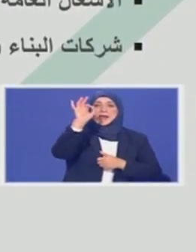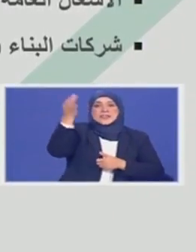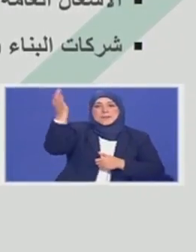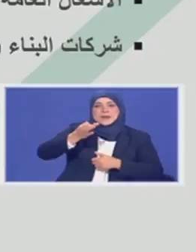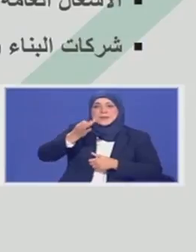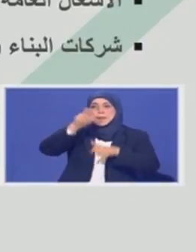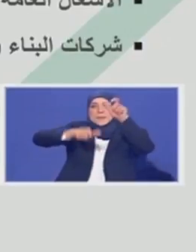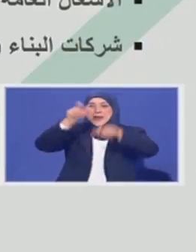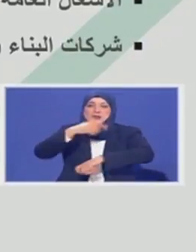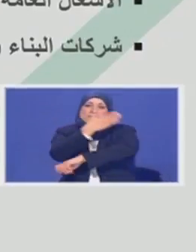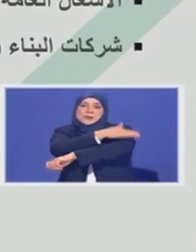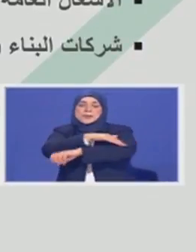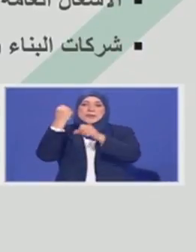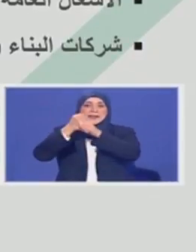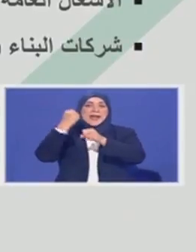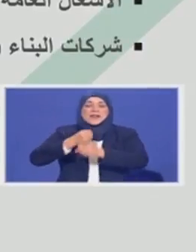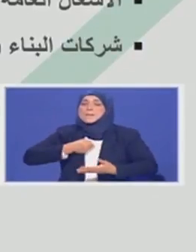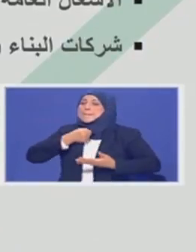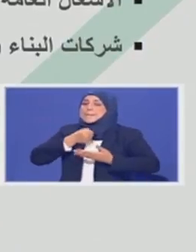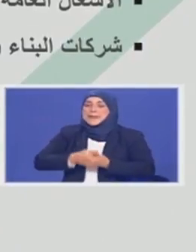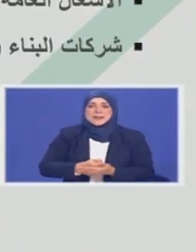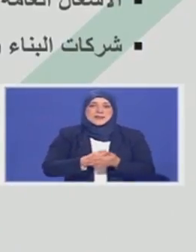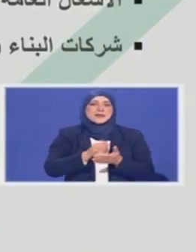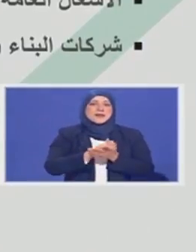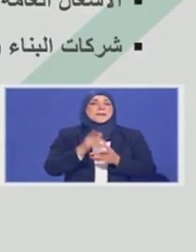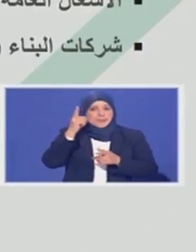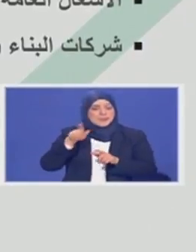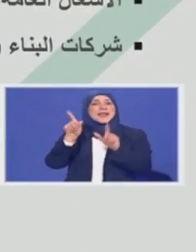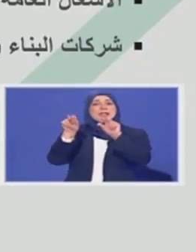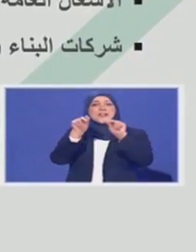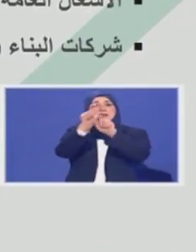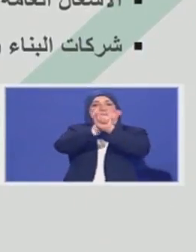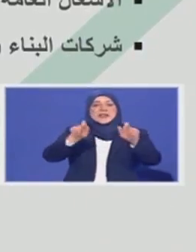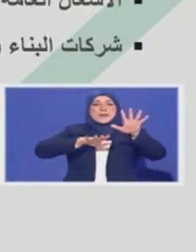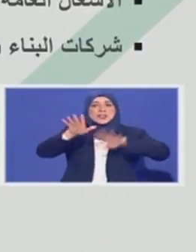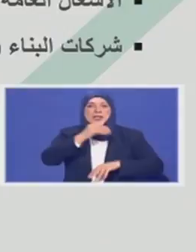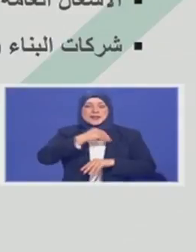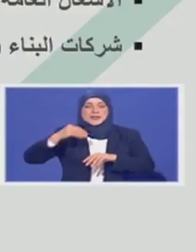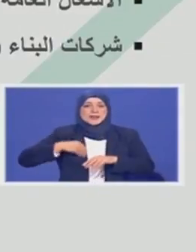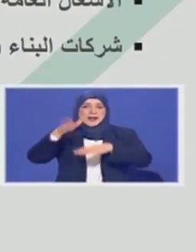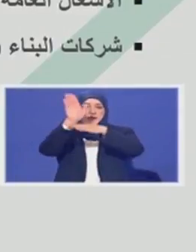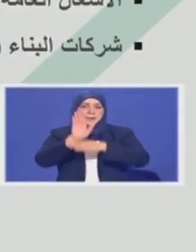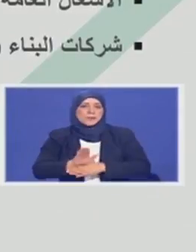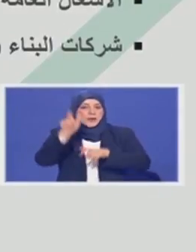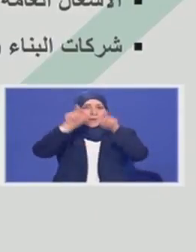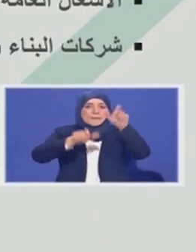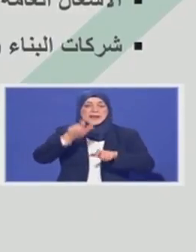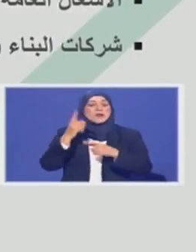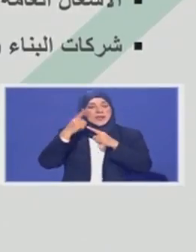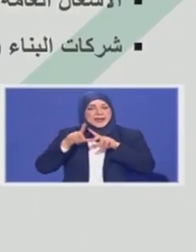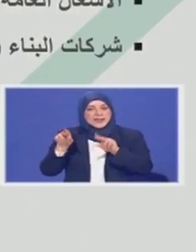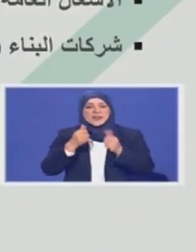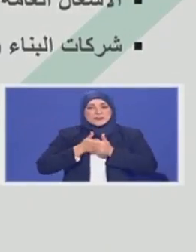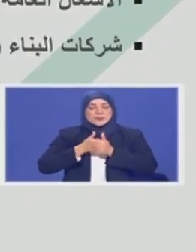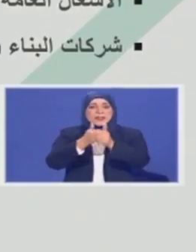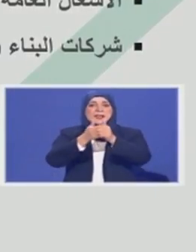الطاقة التشغيلية القصوى، كيف كيف مع الالتزام بدليل السلامة والوقاية الصحية، وتباعاً